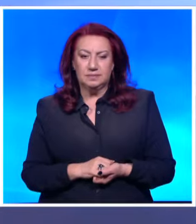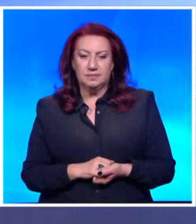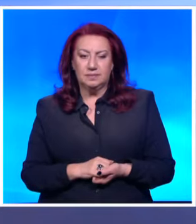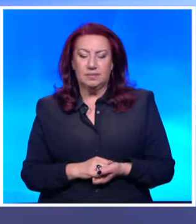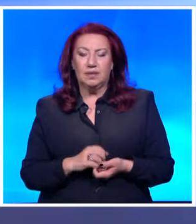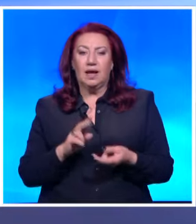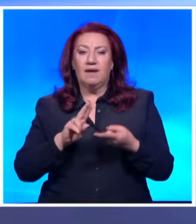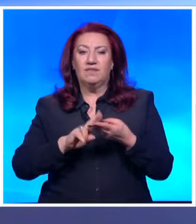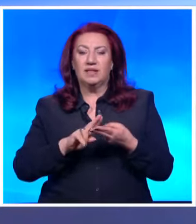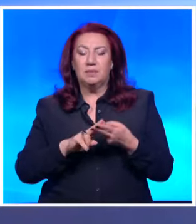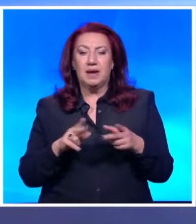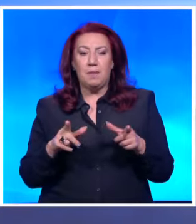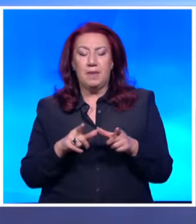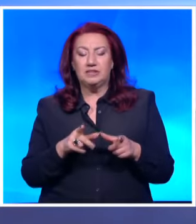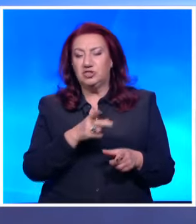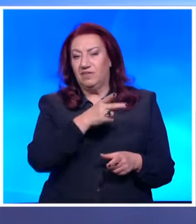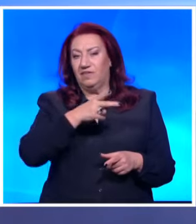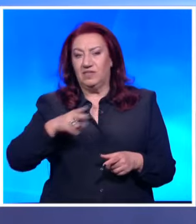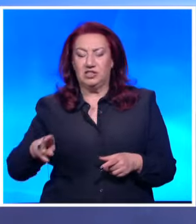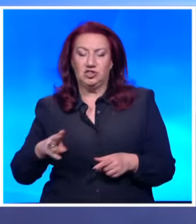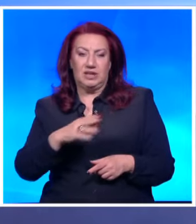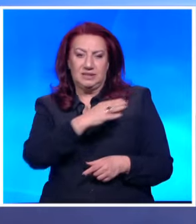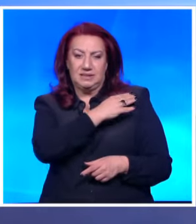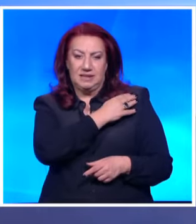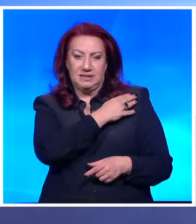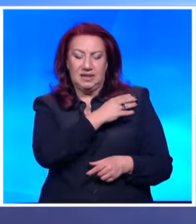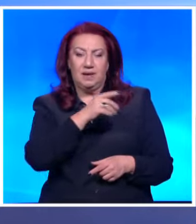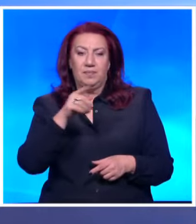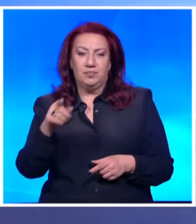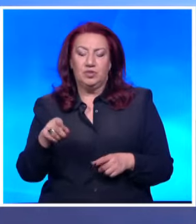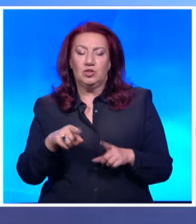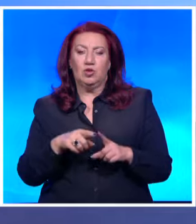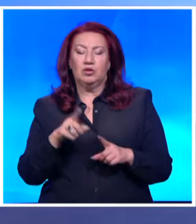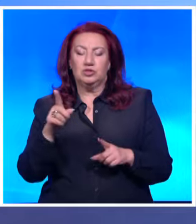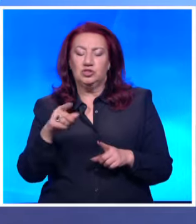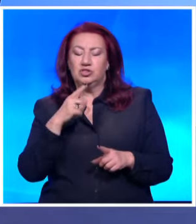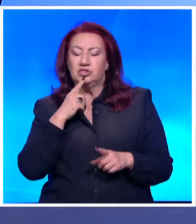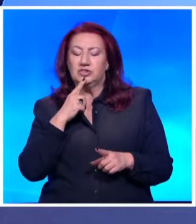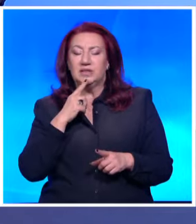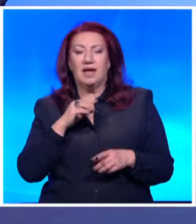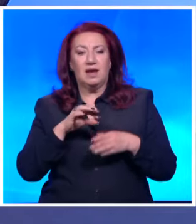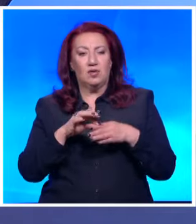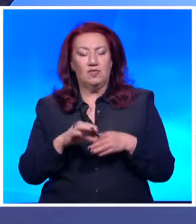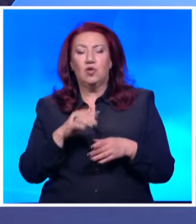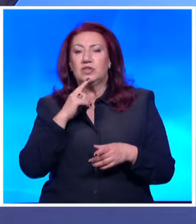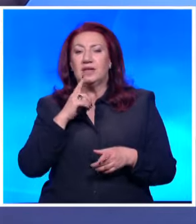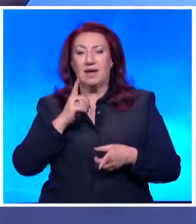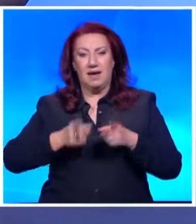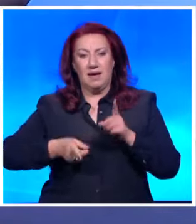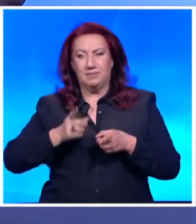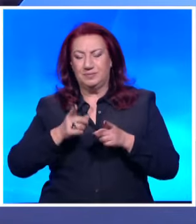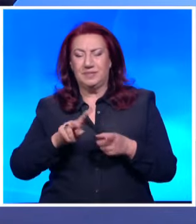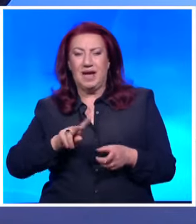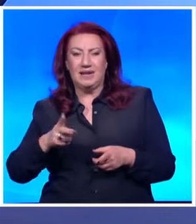Владимир Манчев се завръща в ЦСКА. Бившият голмайстор застава начело на дублиращия тим на червените, който ще играе във втора лига.